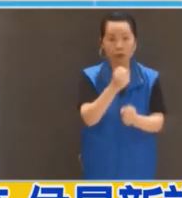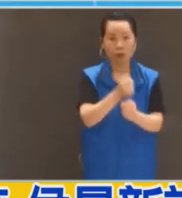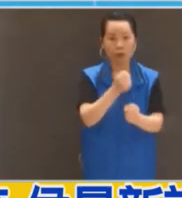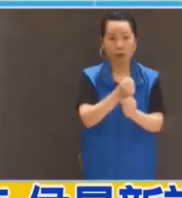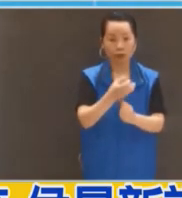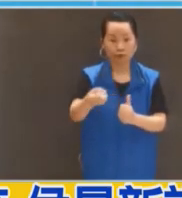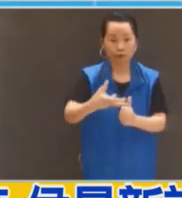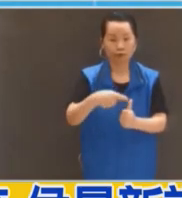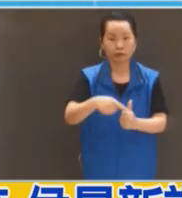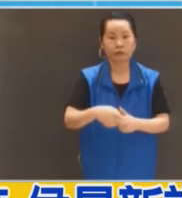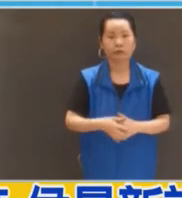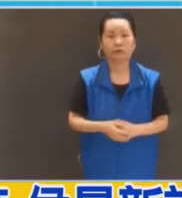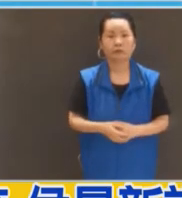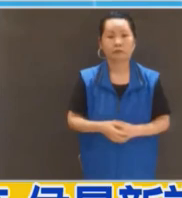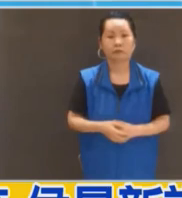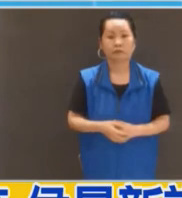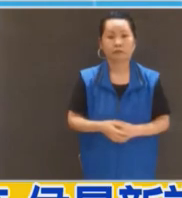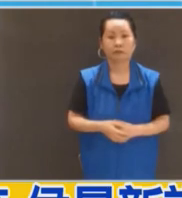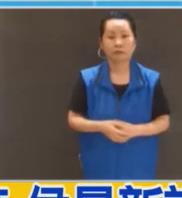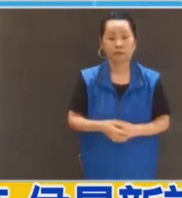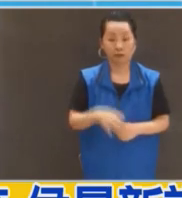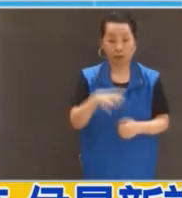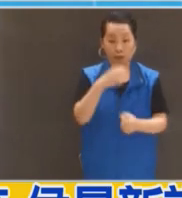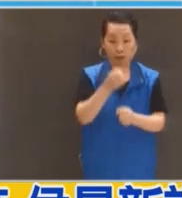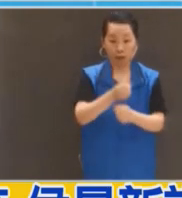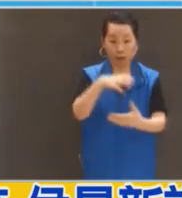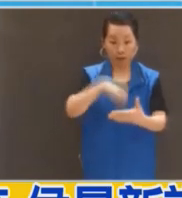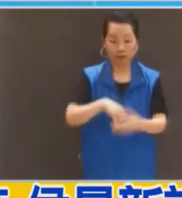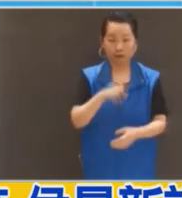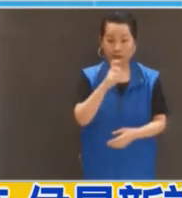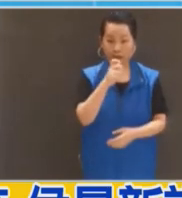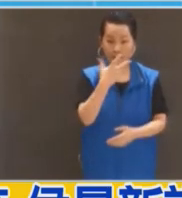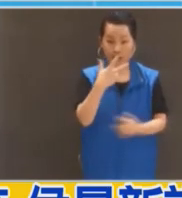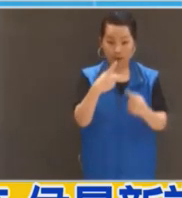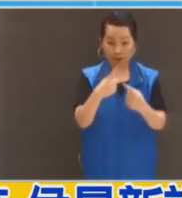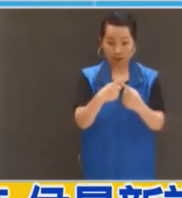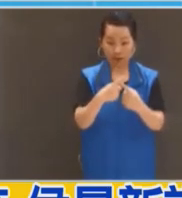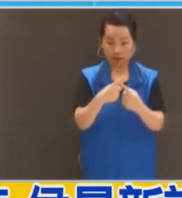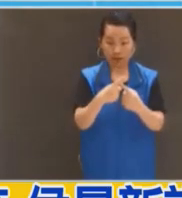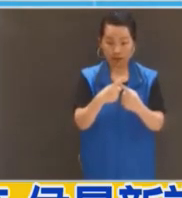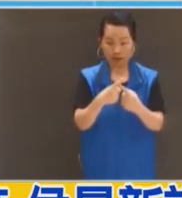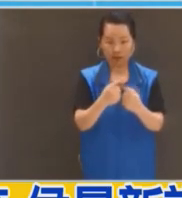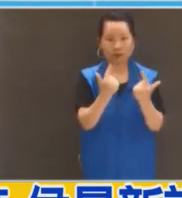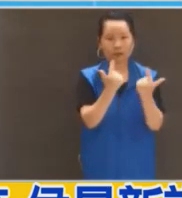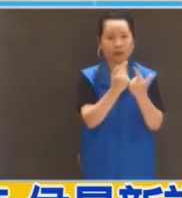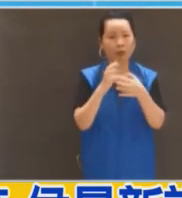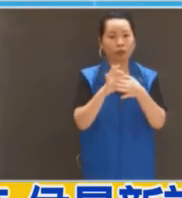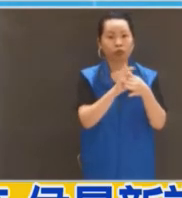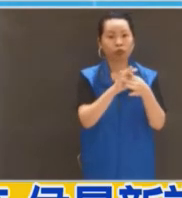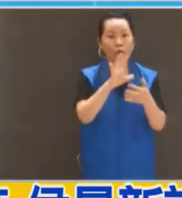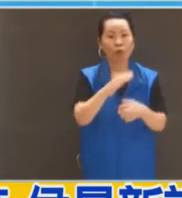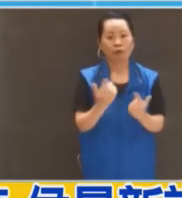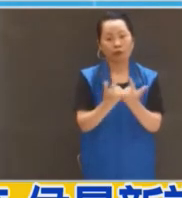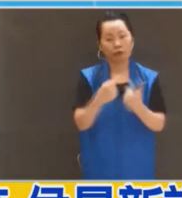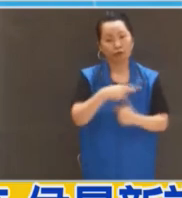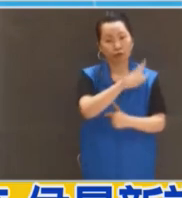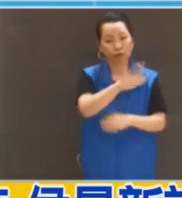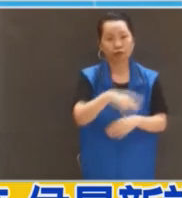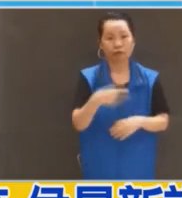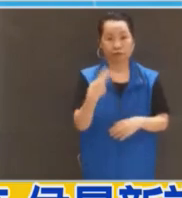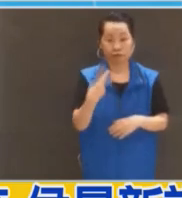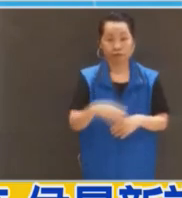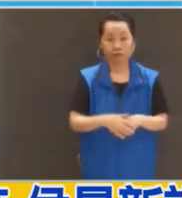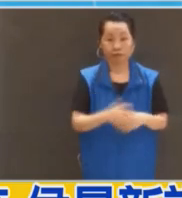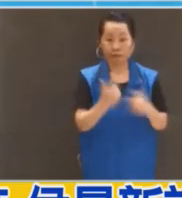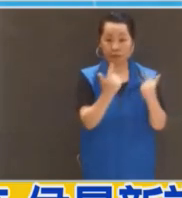来，里面我们整个职场里面有17个跟台北有关系，另外4个是台